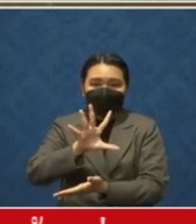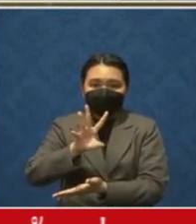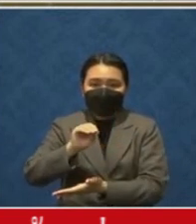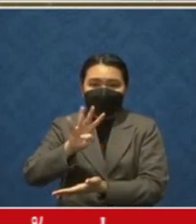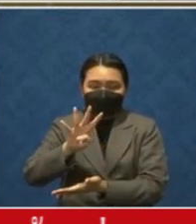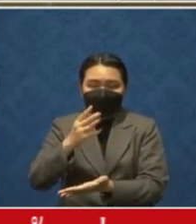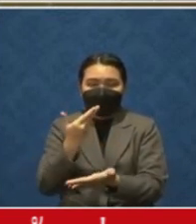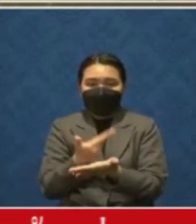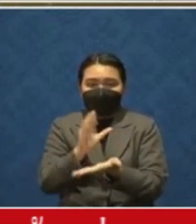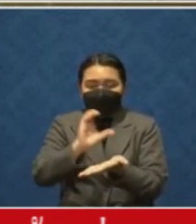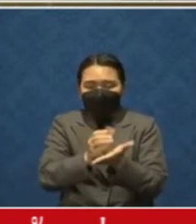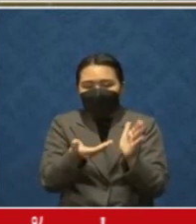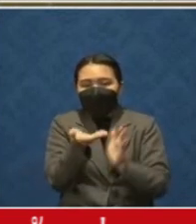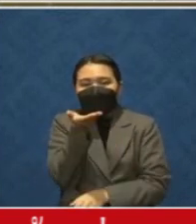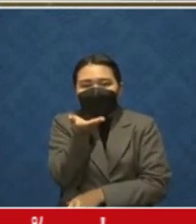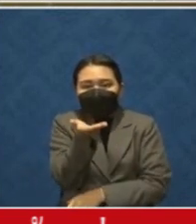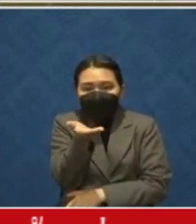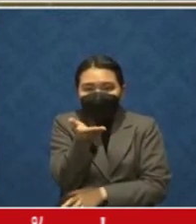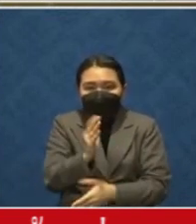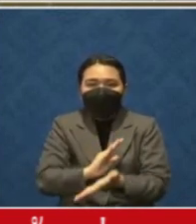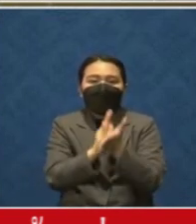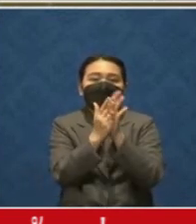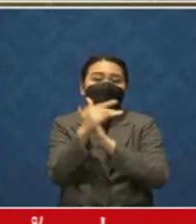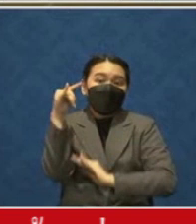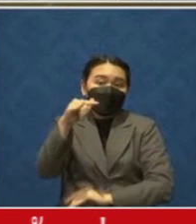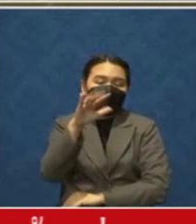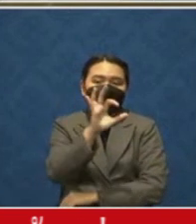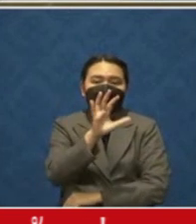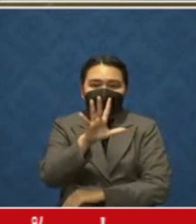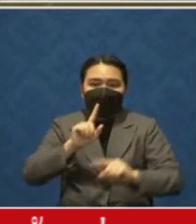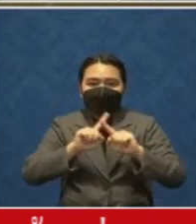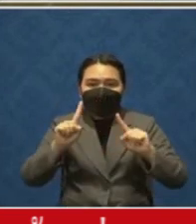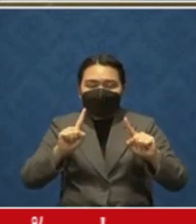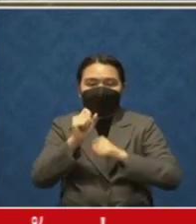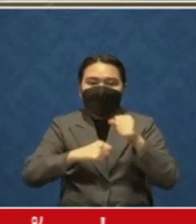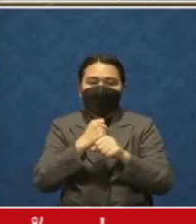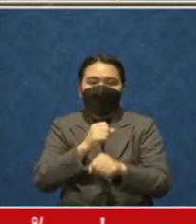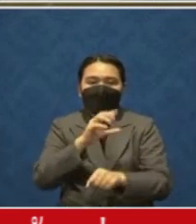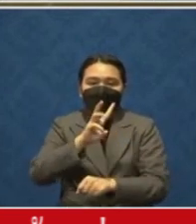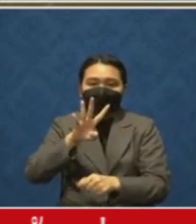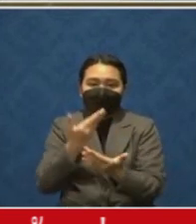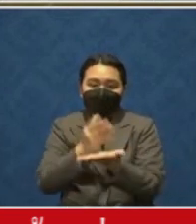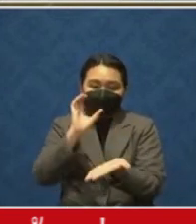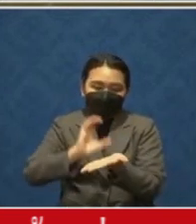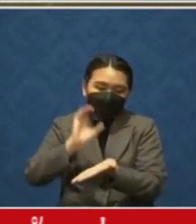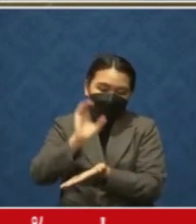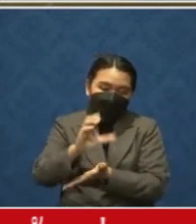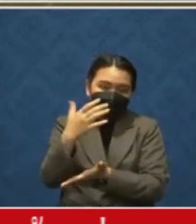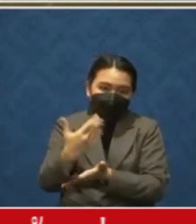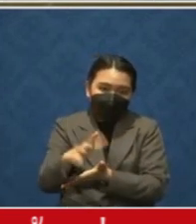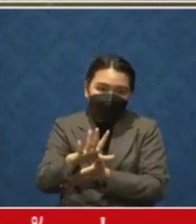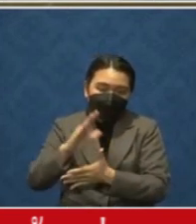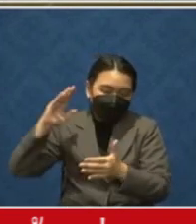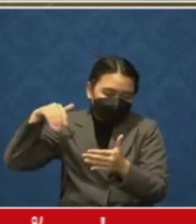2564ของบประมาณไปปรับปรุงเครื่องบิน F5 แต่พอได้งบประมาณไปตั้งแต่ปี2564จน